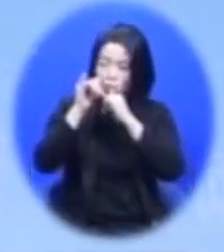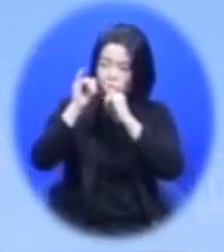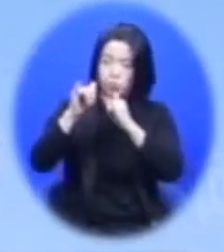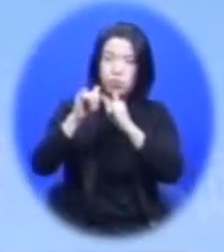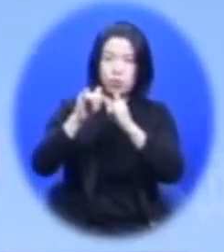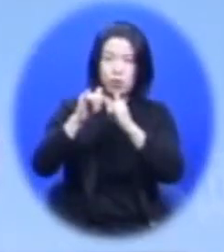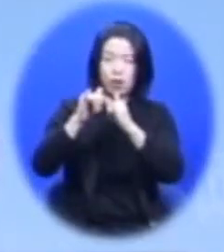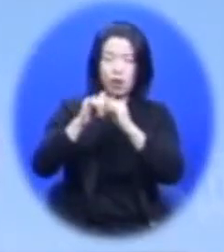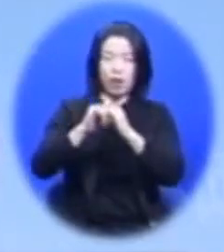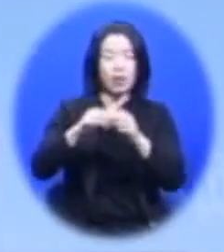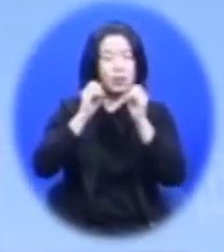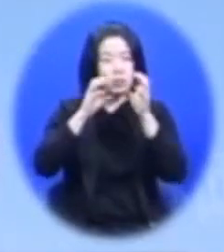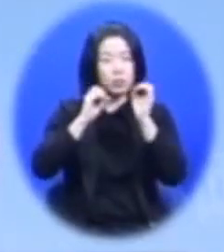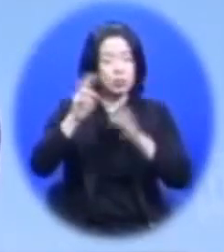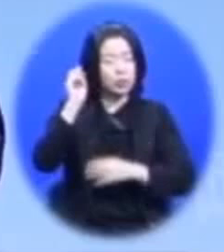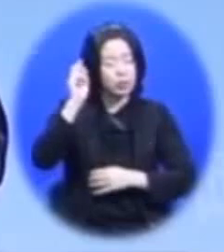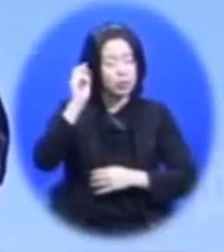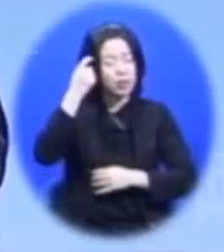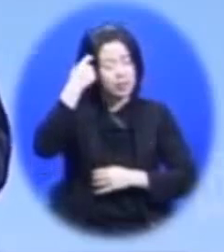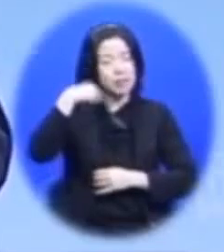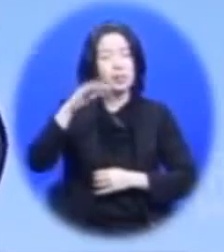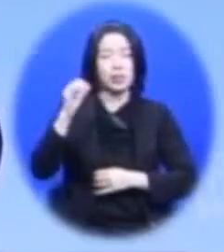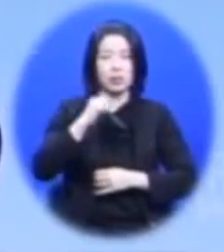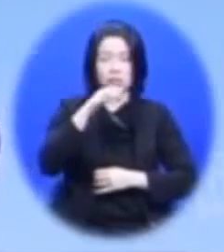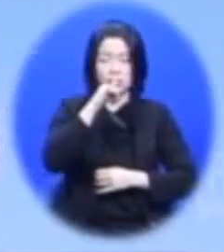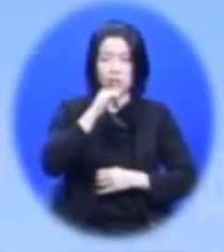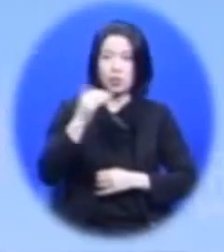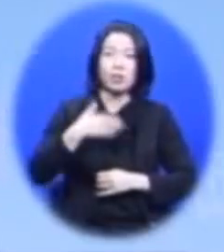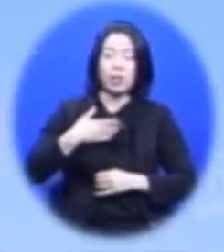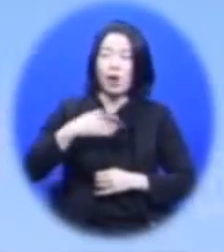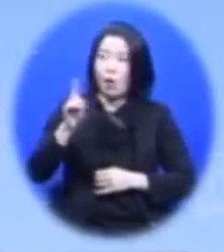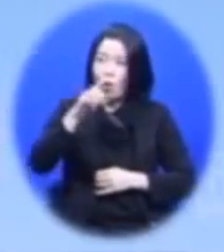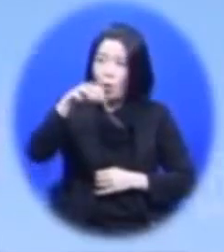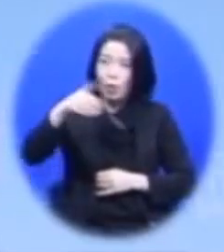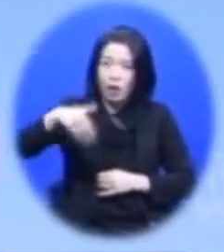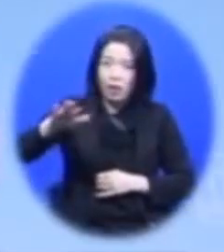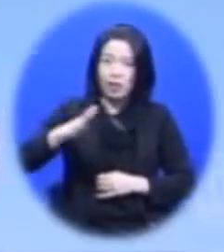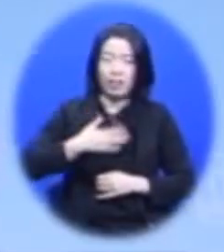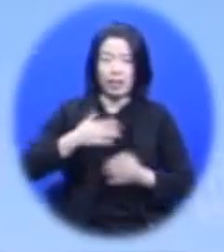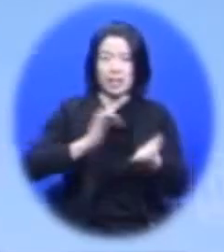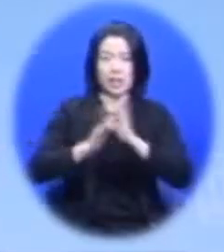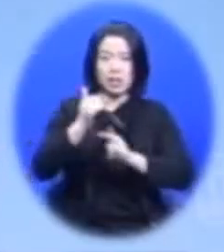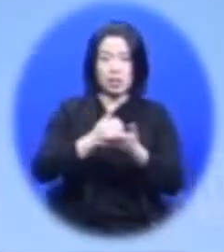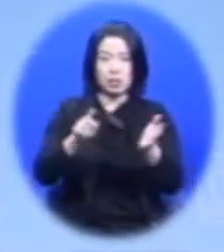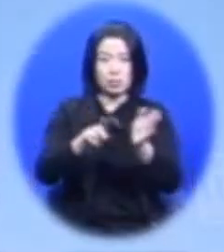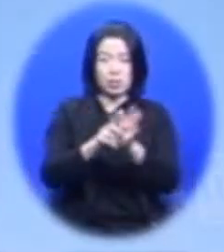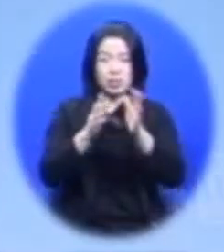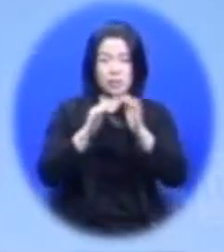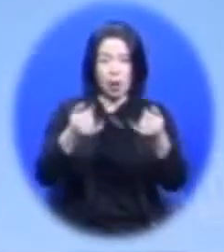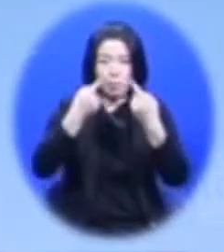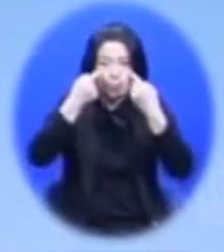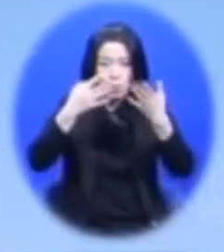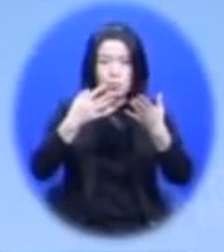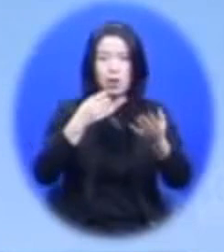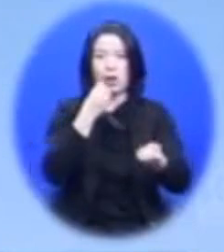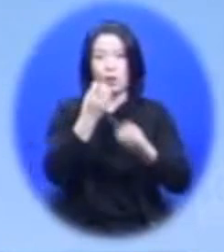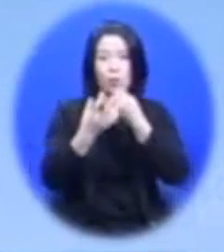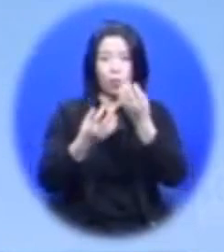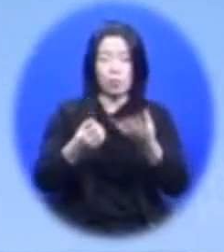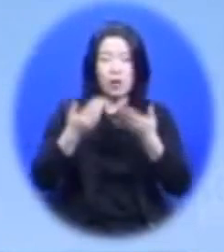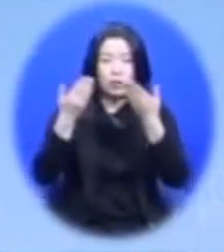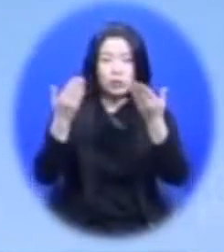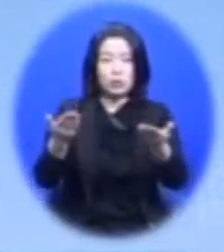생각이 들어요. 우리가 어디 가서든지 저는 예수 믿는 사람입니다. 라고 분명하게 고백할 수 있다는